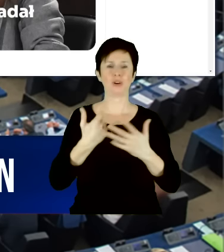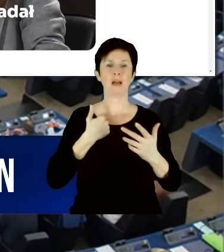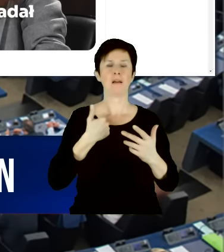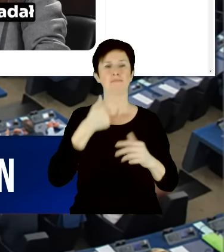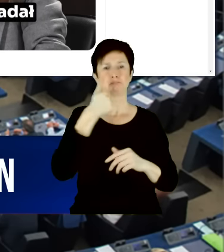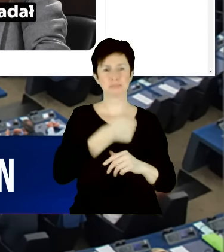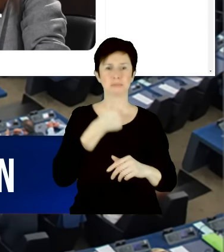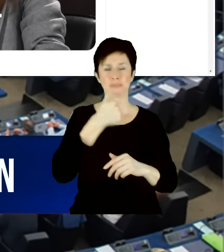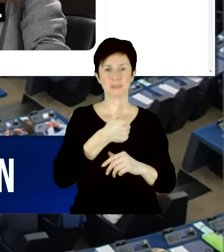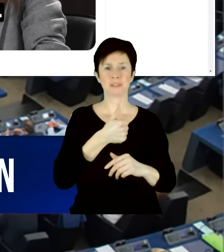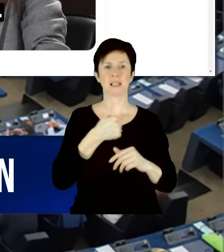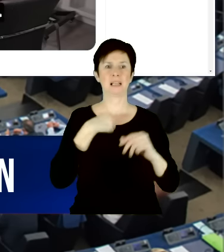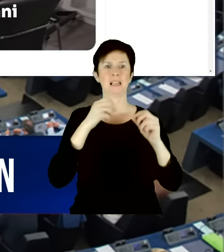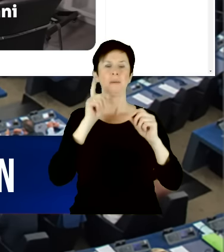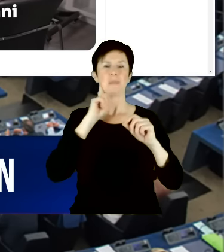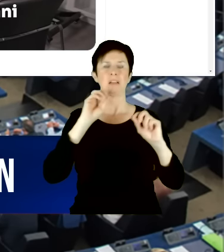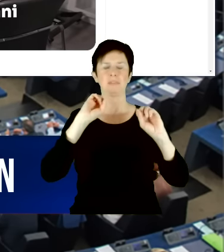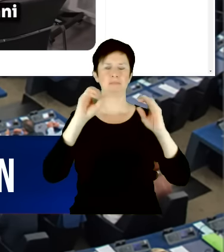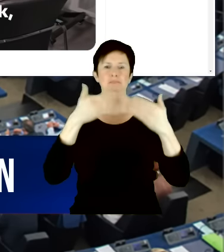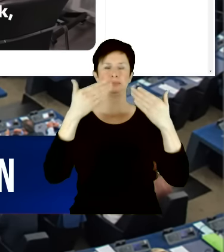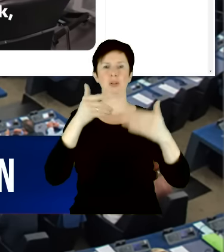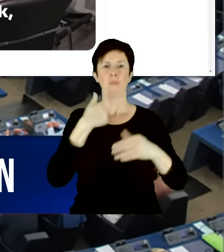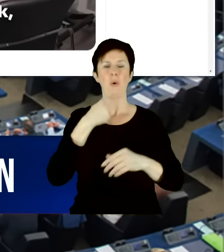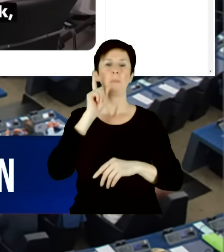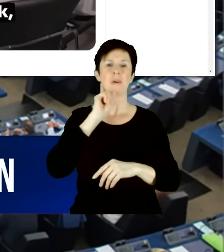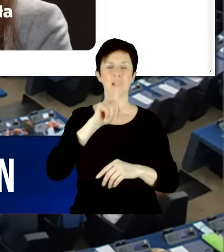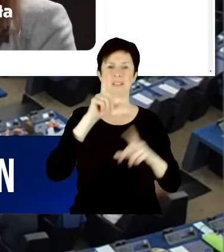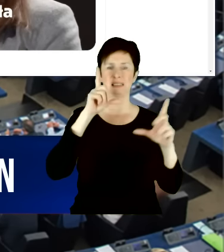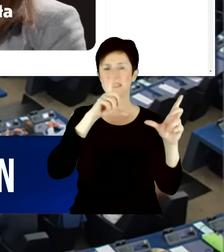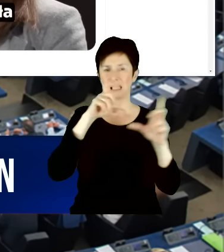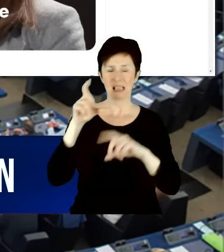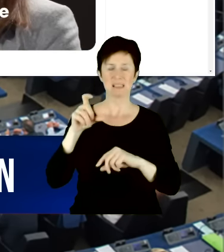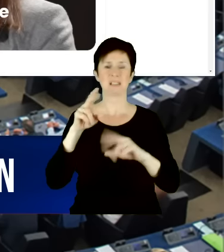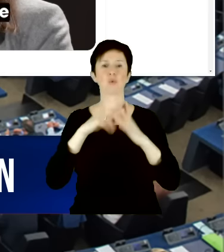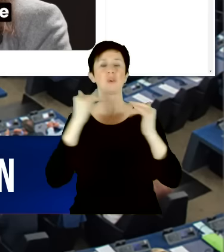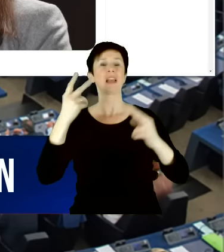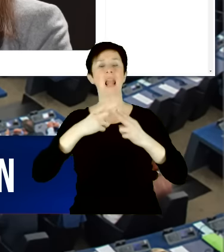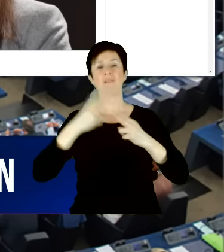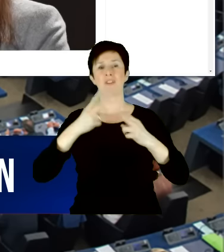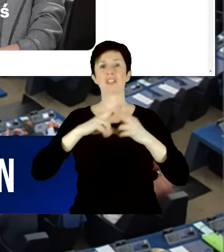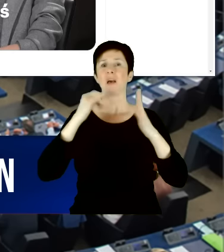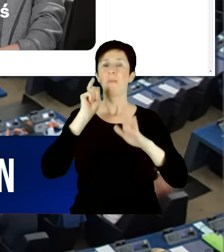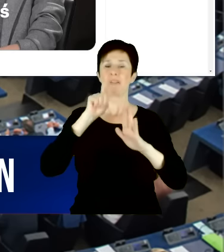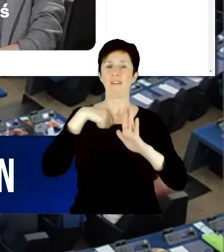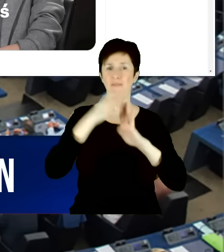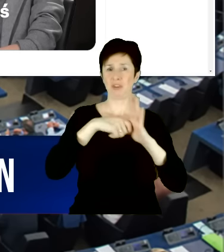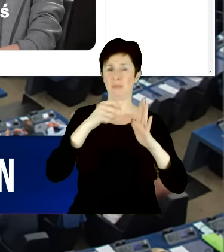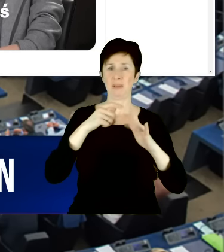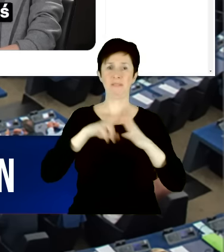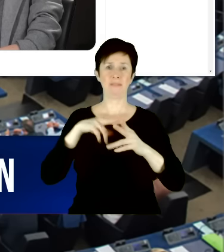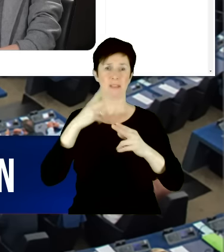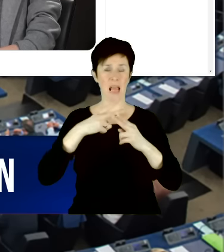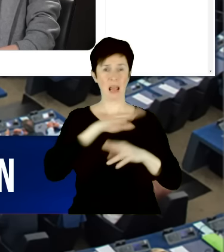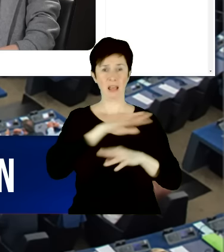który pokazywał prawdziwe zdjęcia, które były pokazywane w różnych telewizjach na świecie, prawdziwe filmy, i z jaką przemocą wiąże się przyjęcie dużej